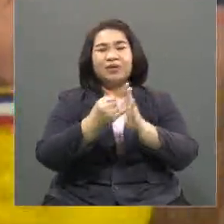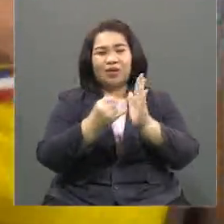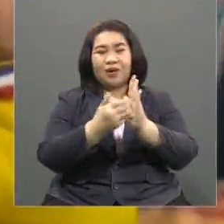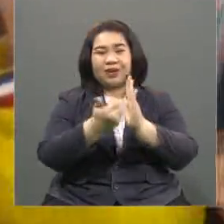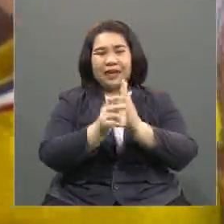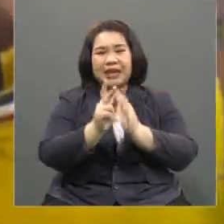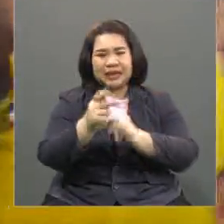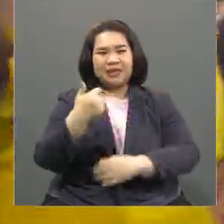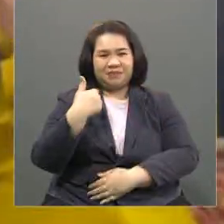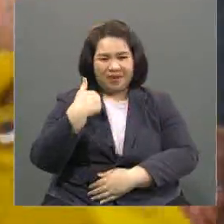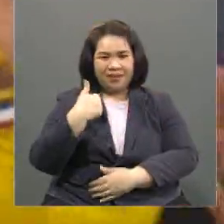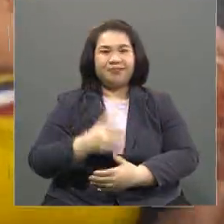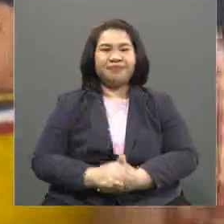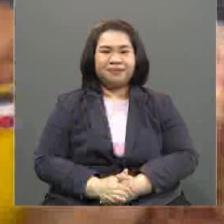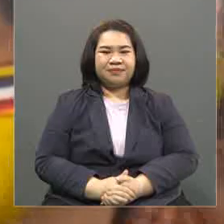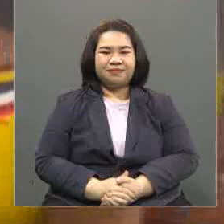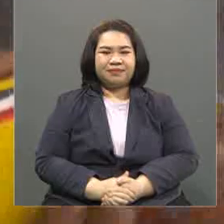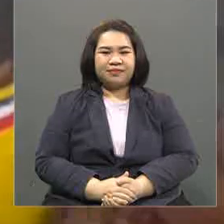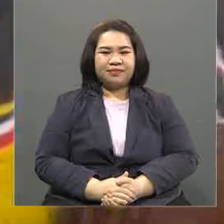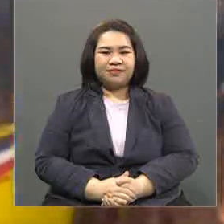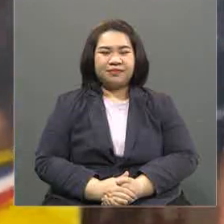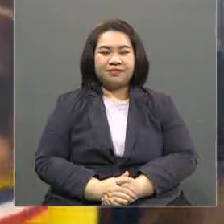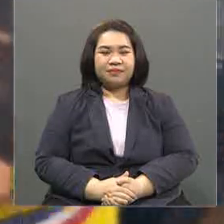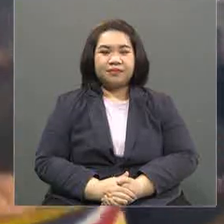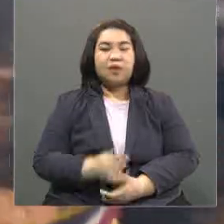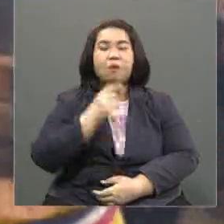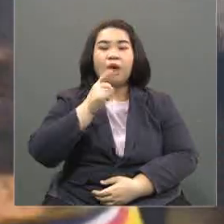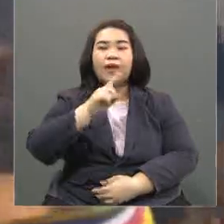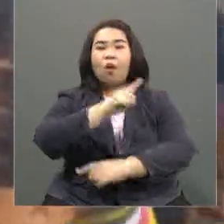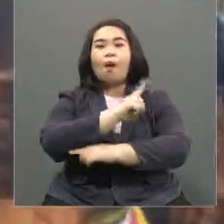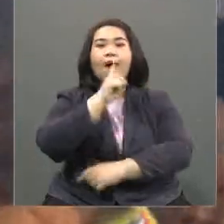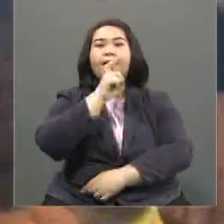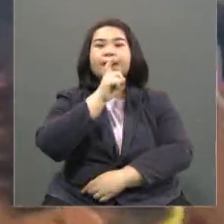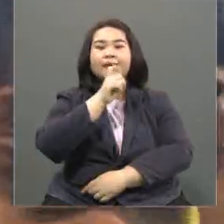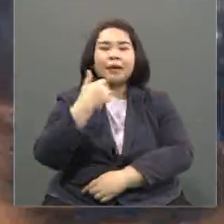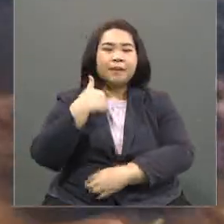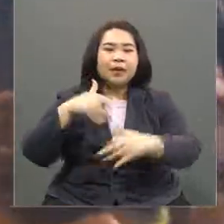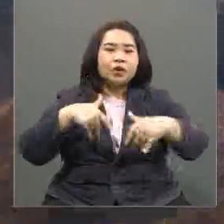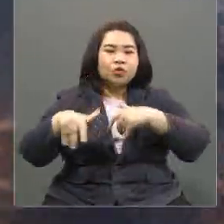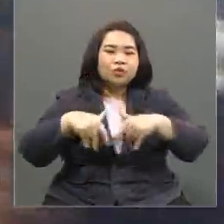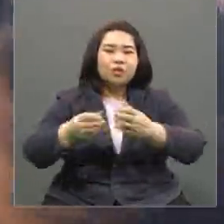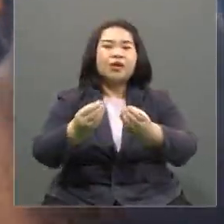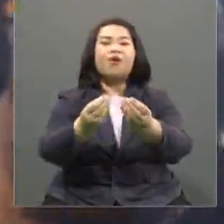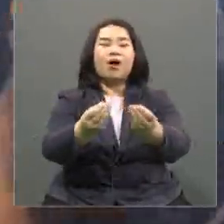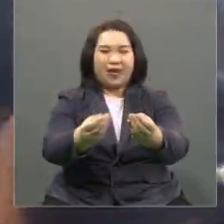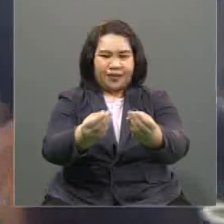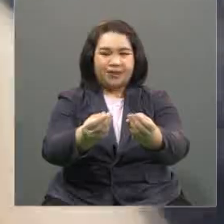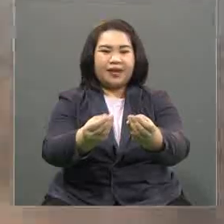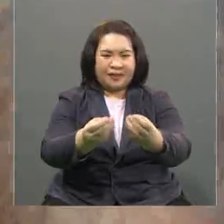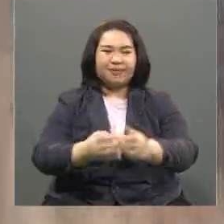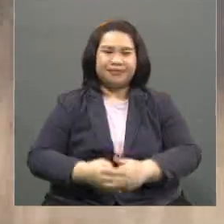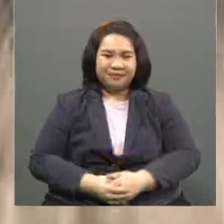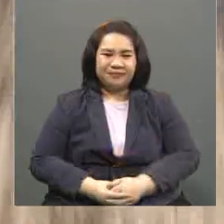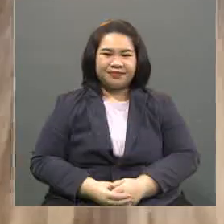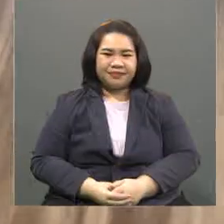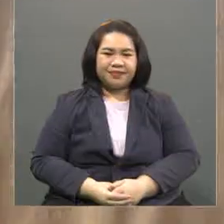นะคะเมื่อช่วงสัปดาห์ที่ผ่านมาในช่วงวันอาทิตย์นี้เองค่ะก็มีชาวบ้านนี่แหละนำมามอบให้ท่านนายกรัฐมนตรีนะคะนอก